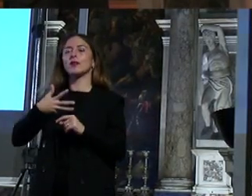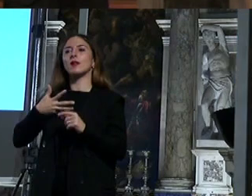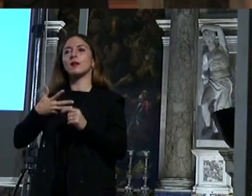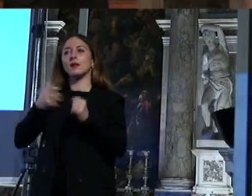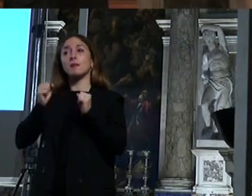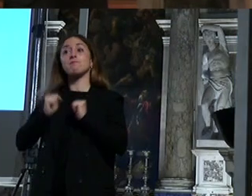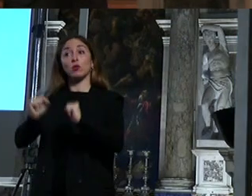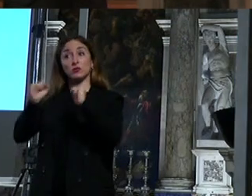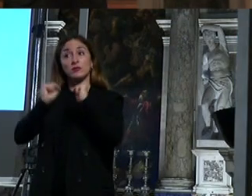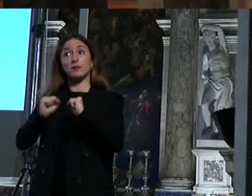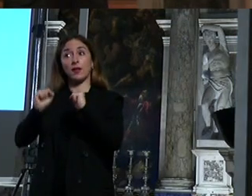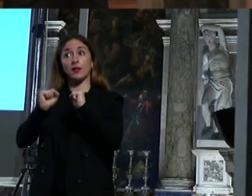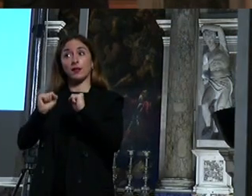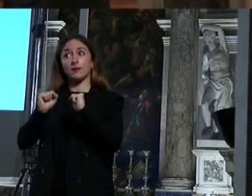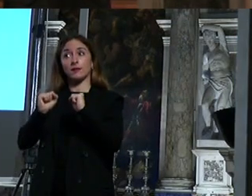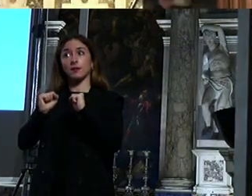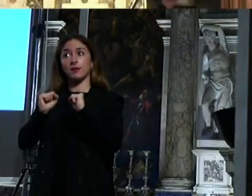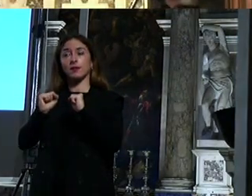di sentire